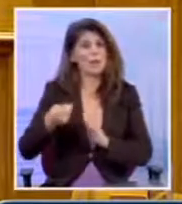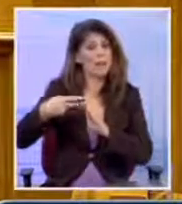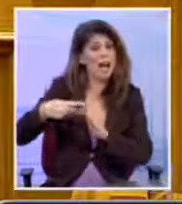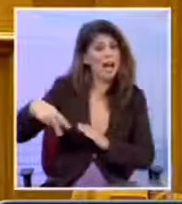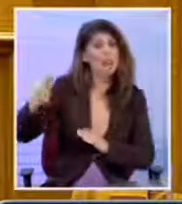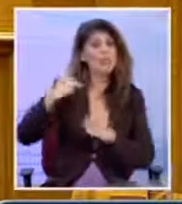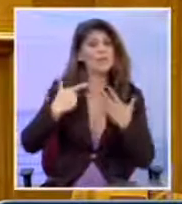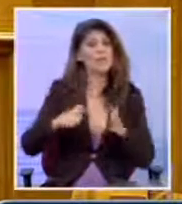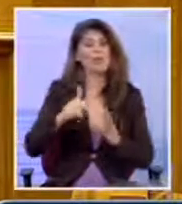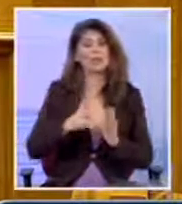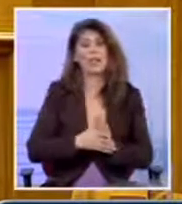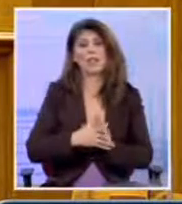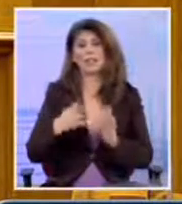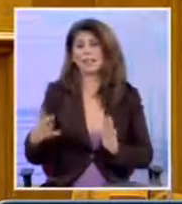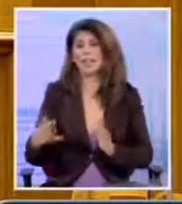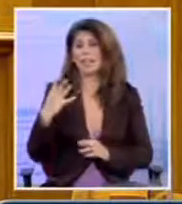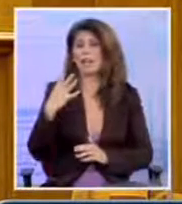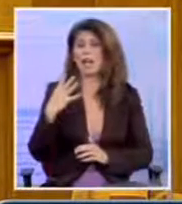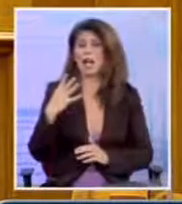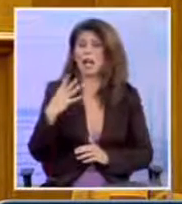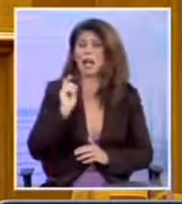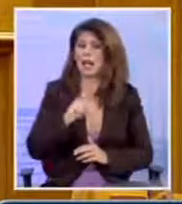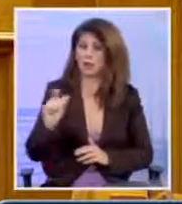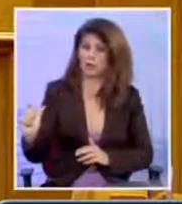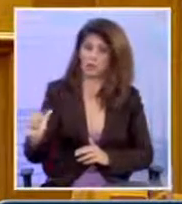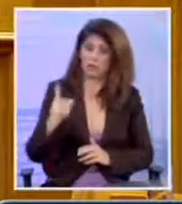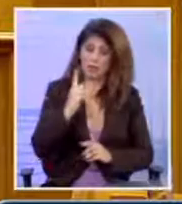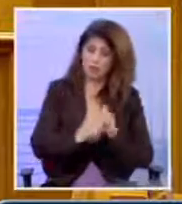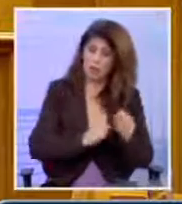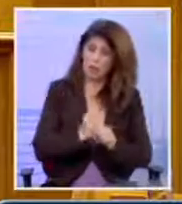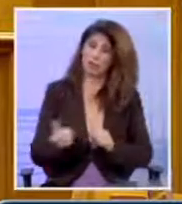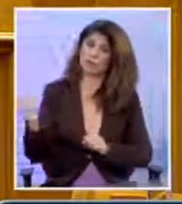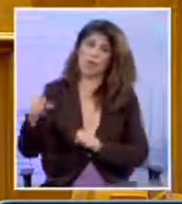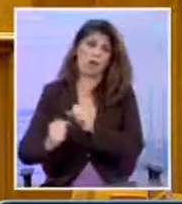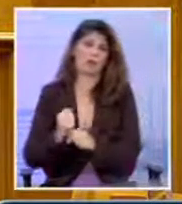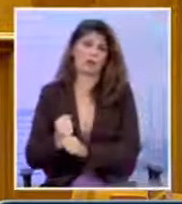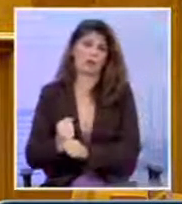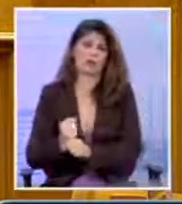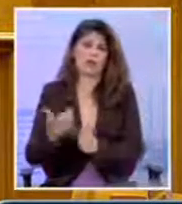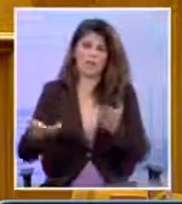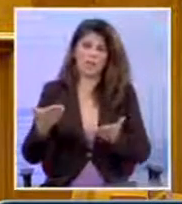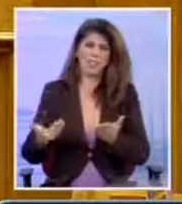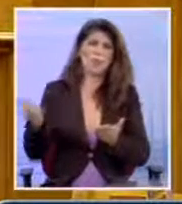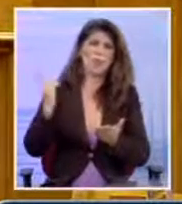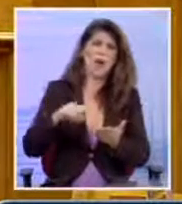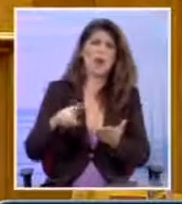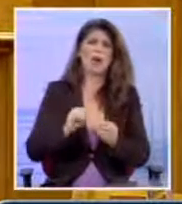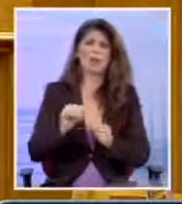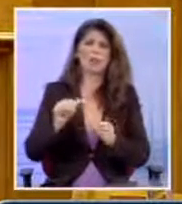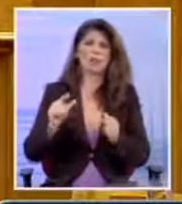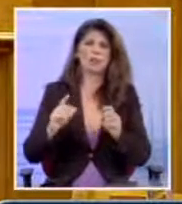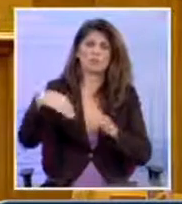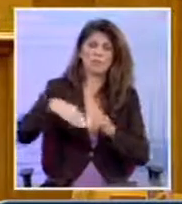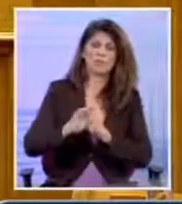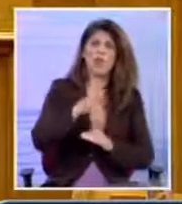αύξηση 714 εκατομμύρια από τη μια χρονιά στην άλλη. Δεν συγκρίνουμε άλλους μήνες που είναι ανώμοιοι λόγω